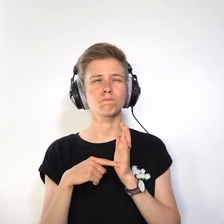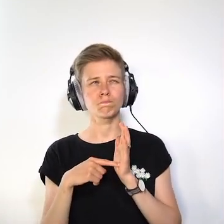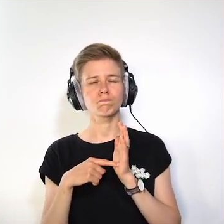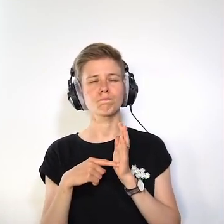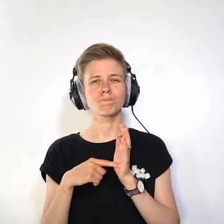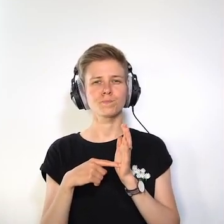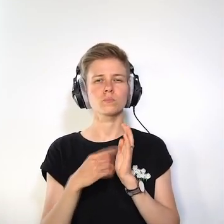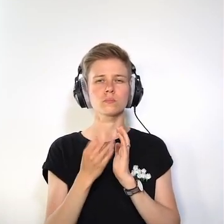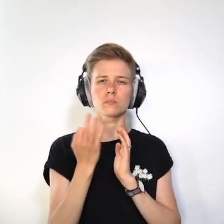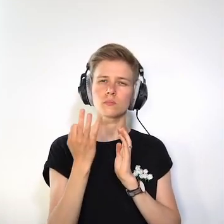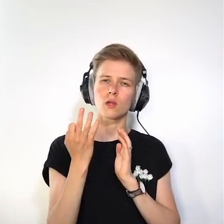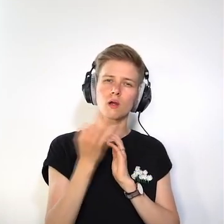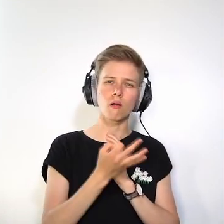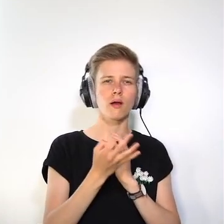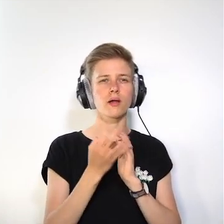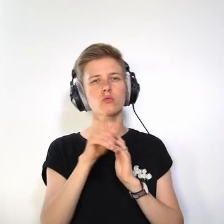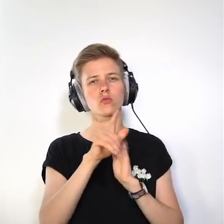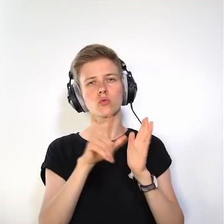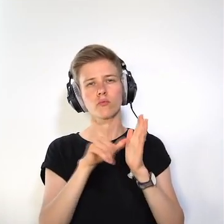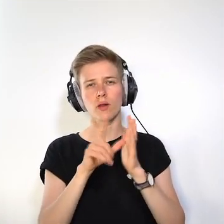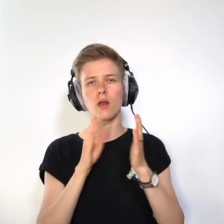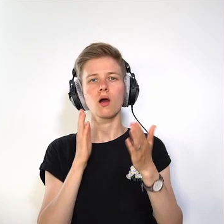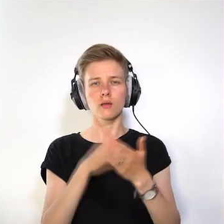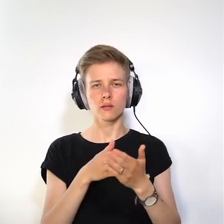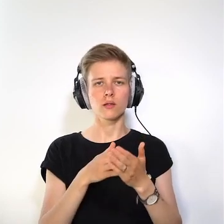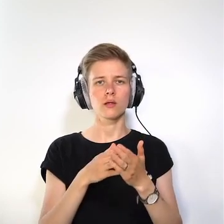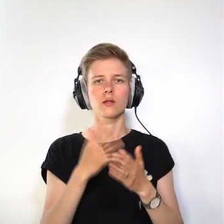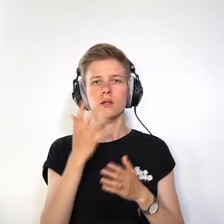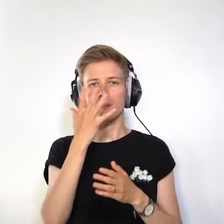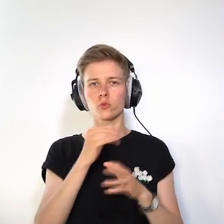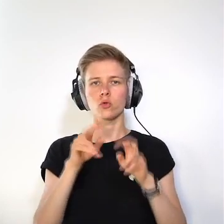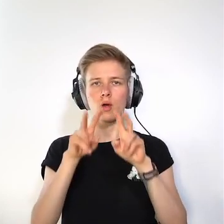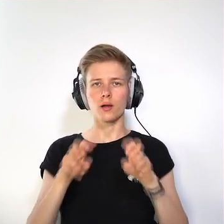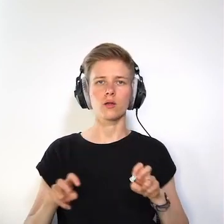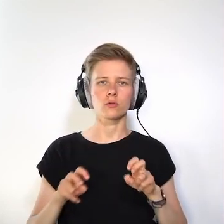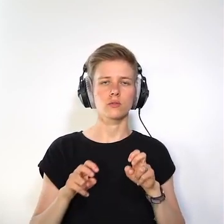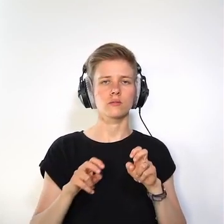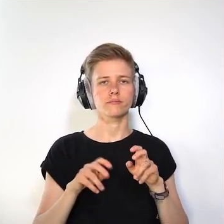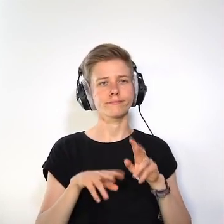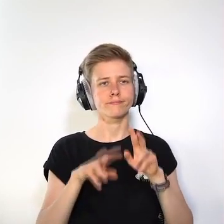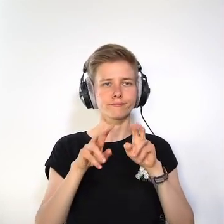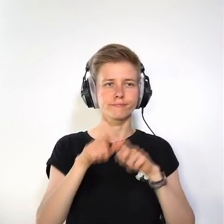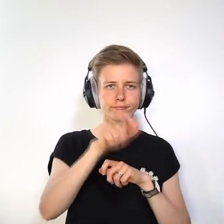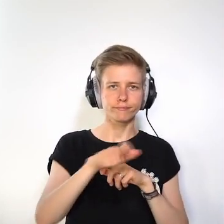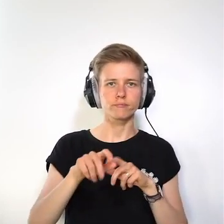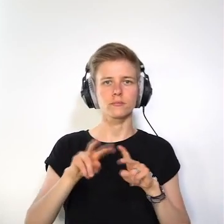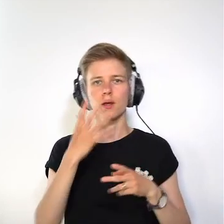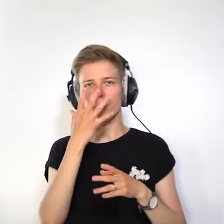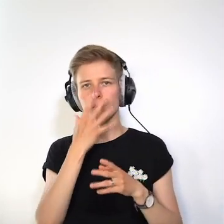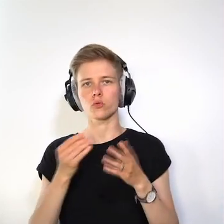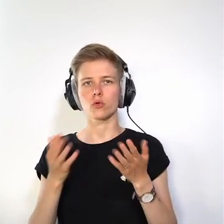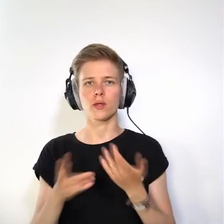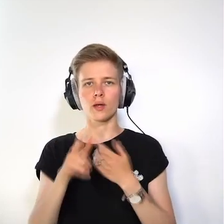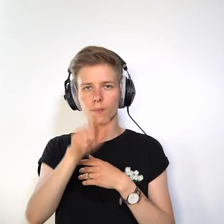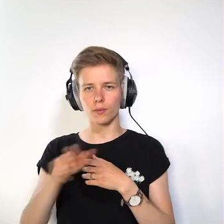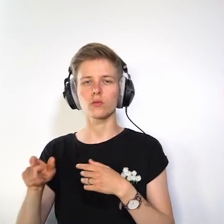Vielä oikeastaan 80-luvulle asti niin kun oli psykoanalyyttisiä analyytikoita tai psykoterapeutteja, jotka aika pitkälle